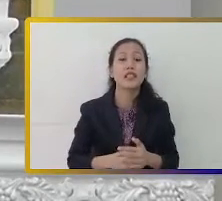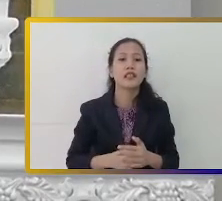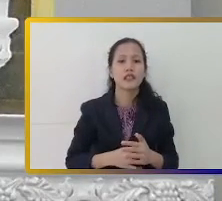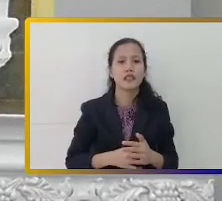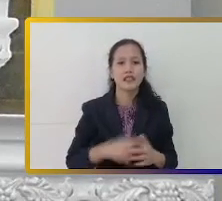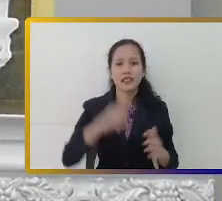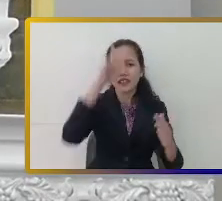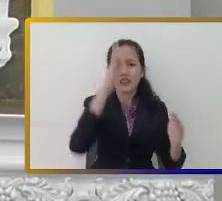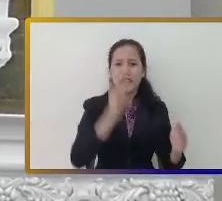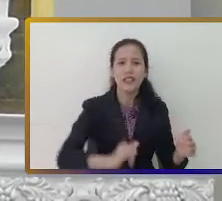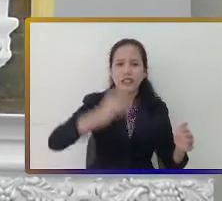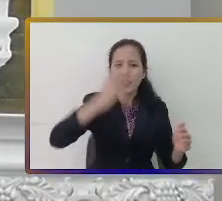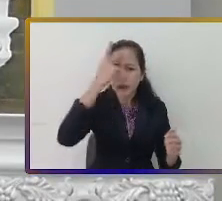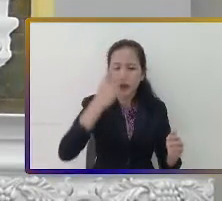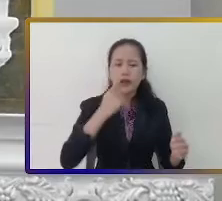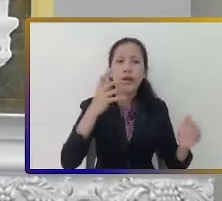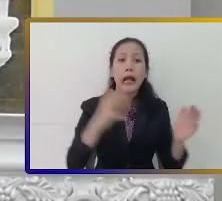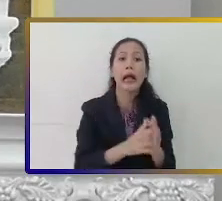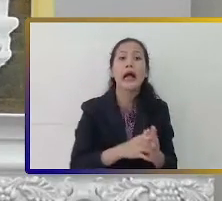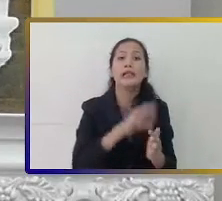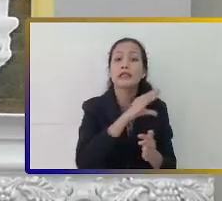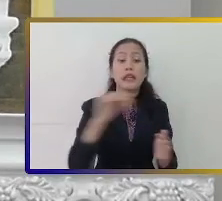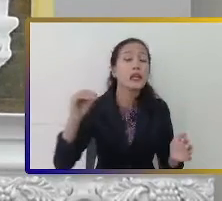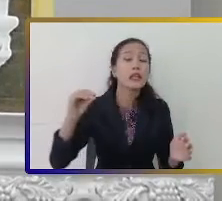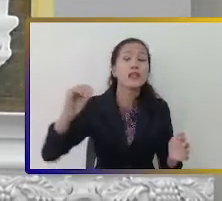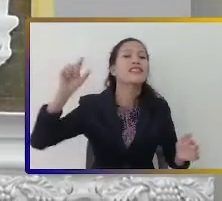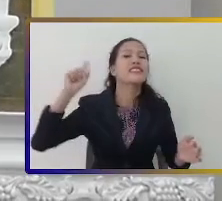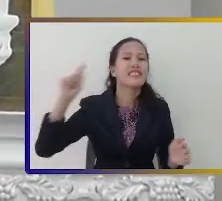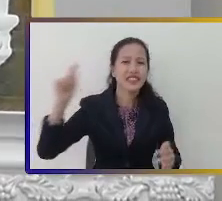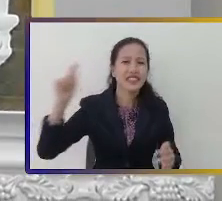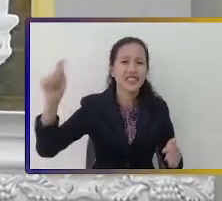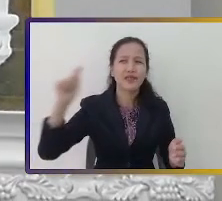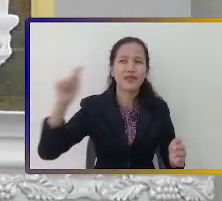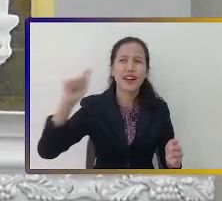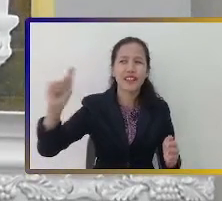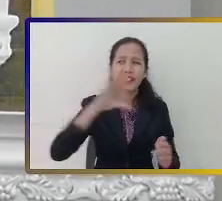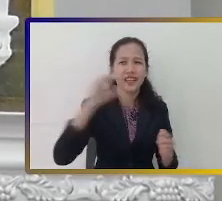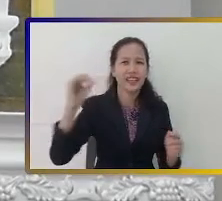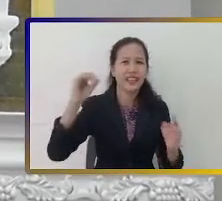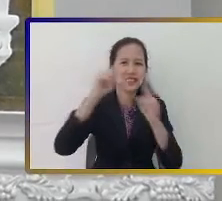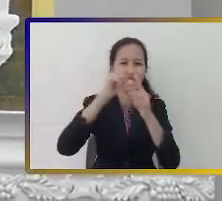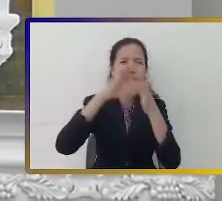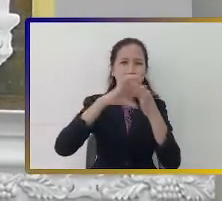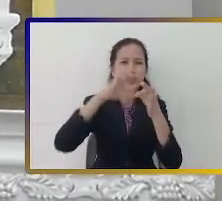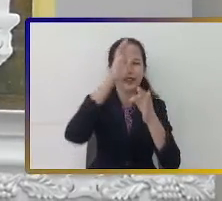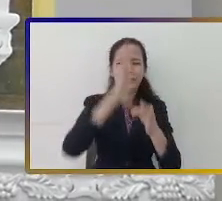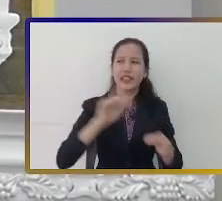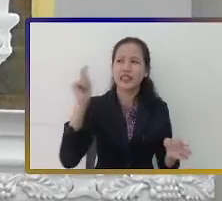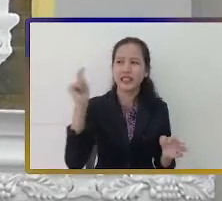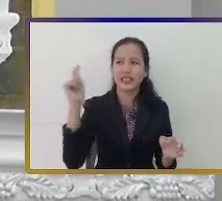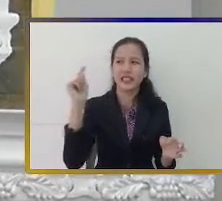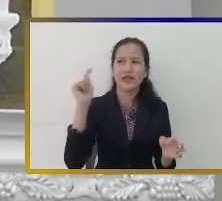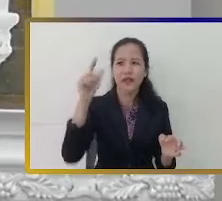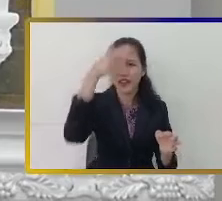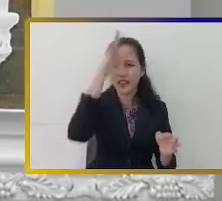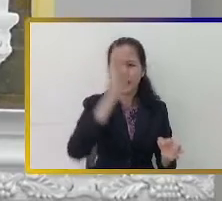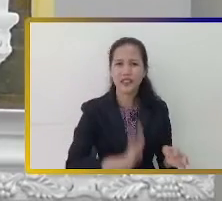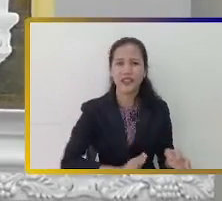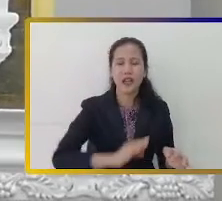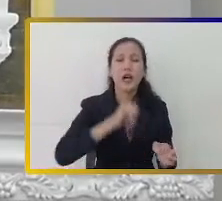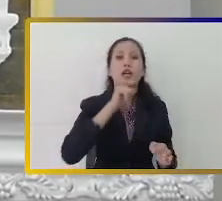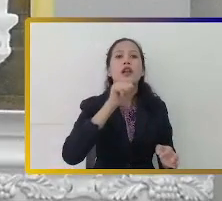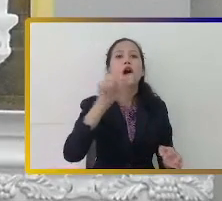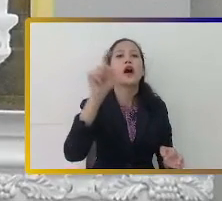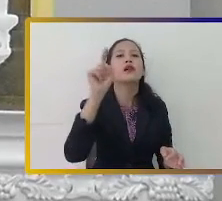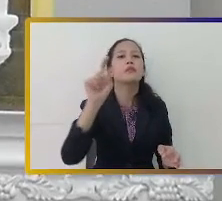tahanan. At ipapakilala ang totoong Diyos ng Biblia sa bawat tahanan po nila. Huwag tayong mahiya na